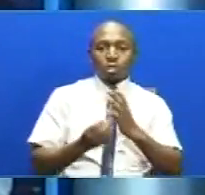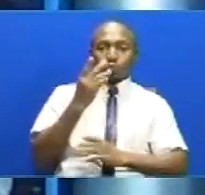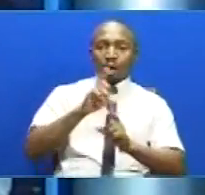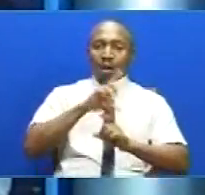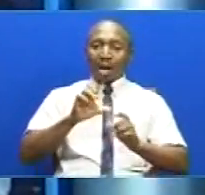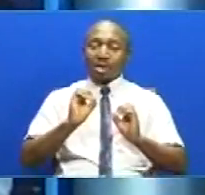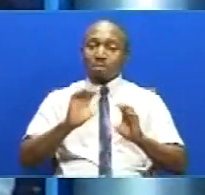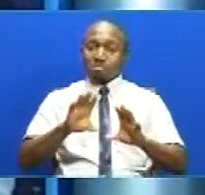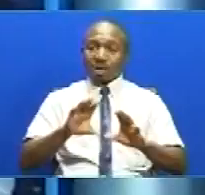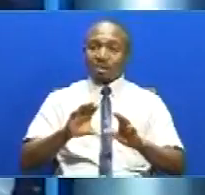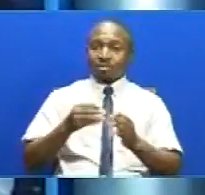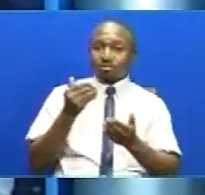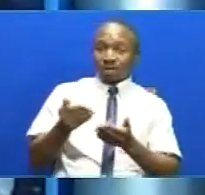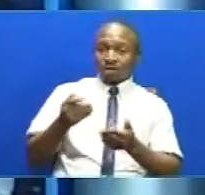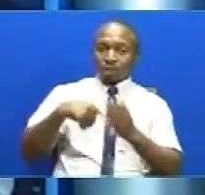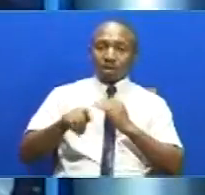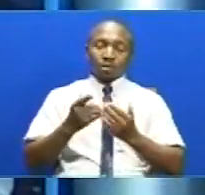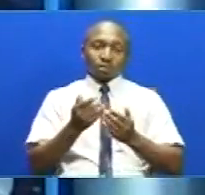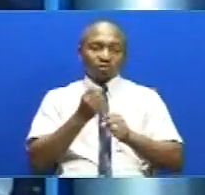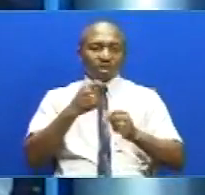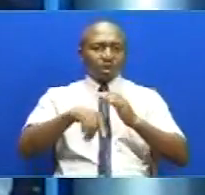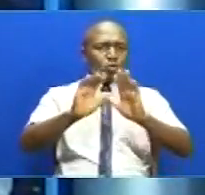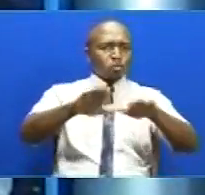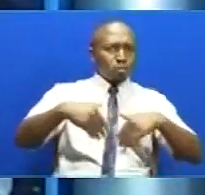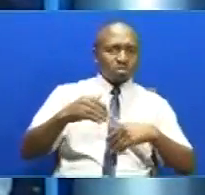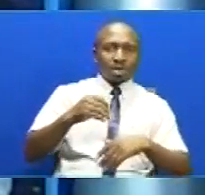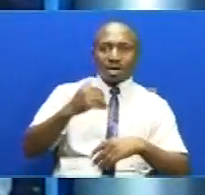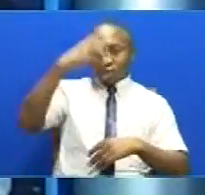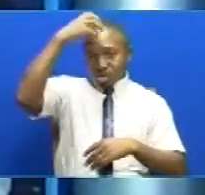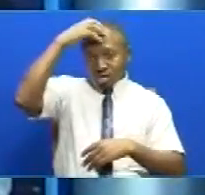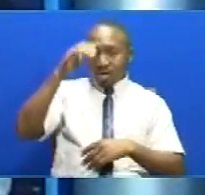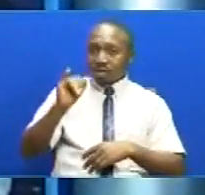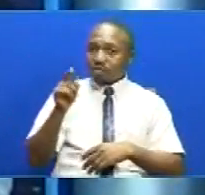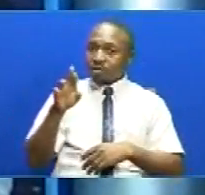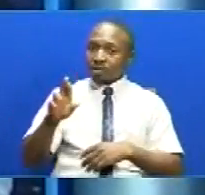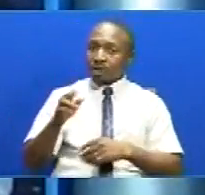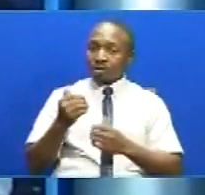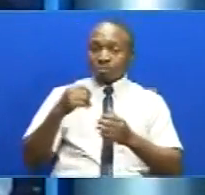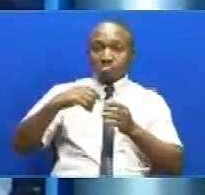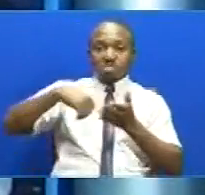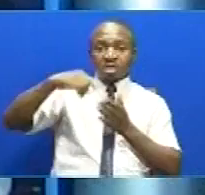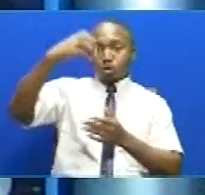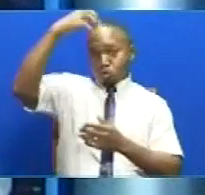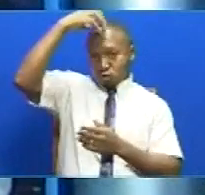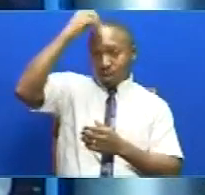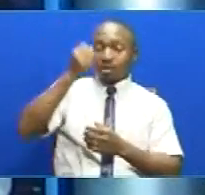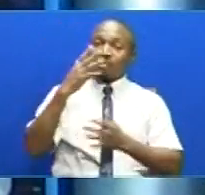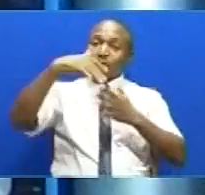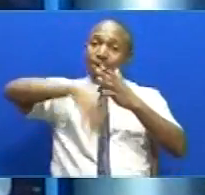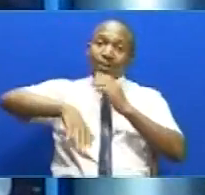Mzanzibari mkazi uliofanyika katika ukumbi wa Sheikh Idrisa Abdul Wakili mjini Unguja. Taarifa zaidi na mwandishi wetu Somo